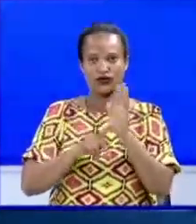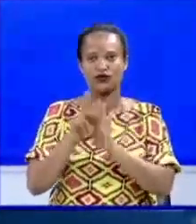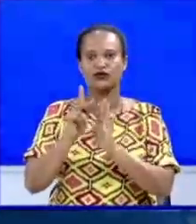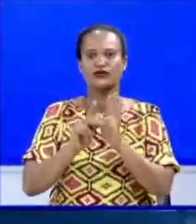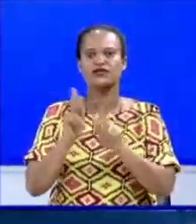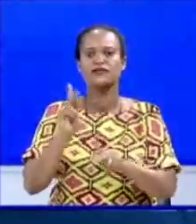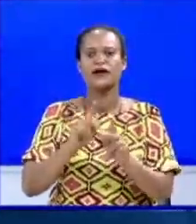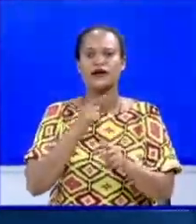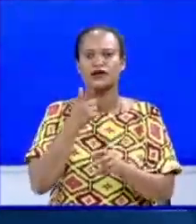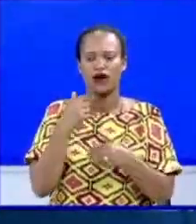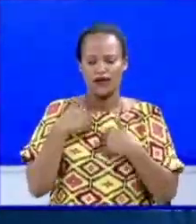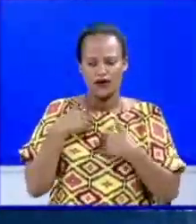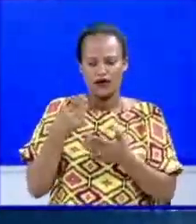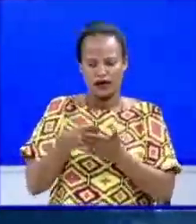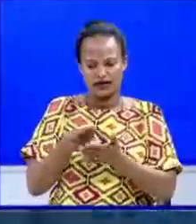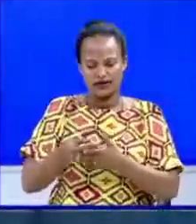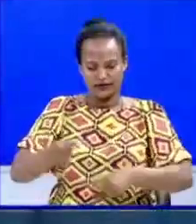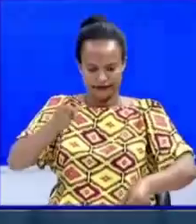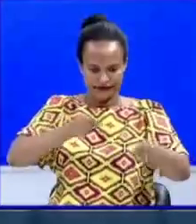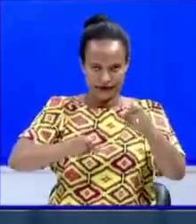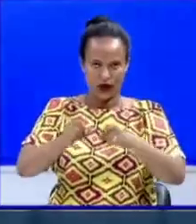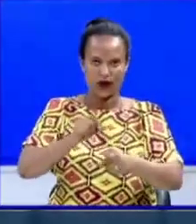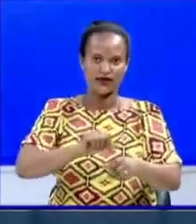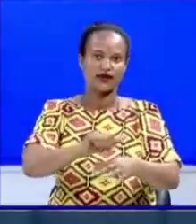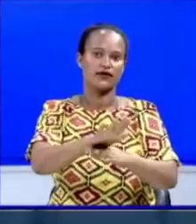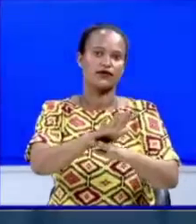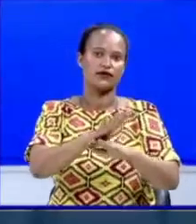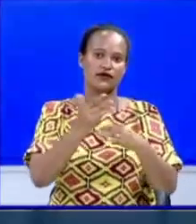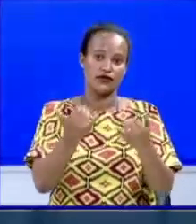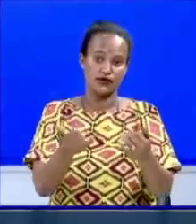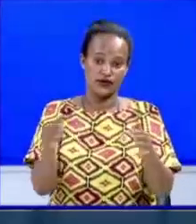ለሎ ገንዘብ ናብ ዋፅኢ ክልእ ከሎ ከዚ እውን